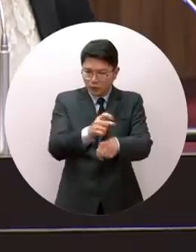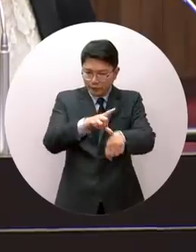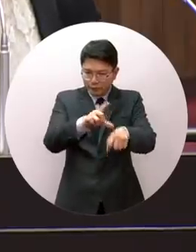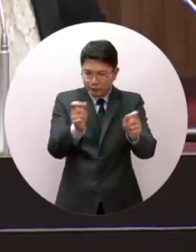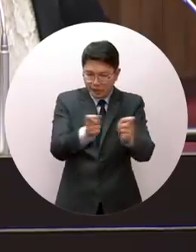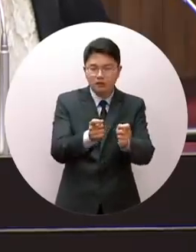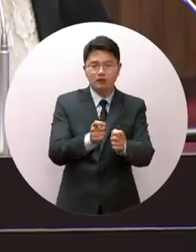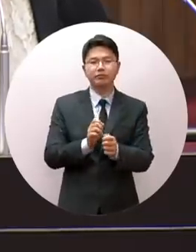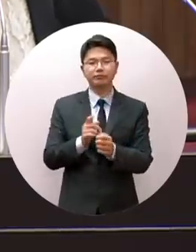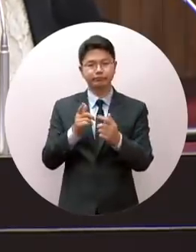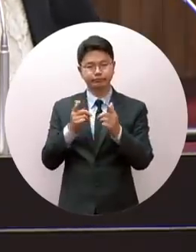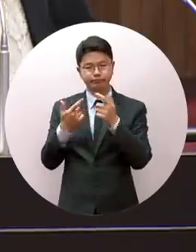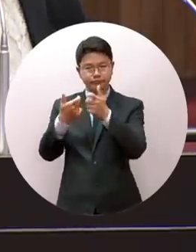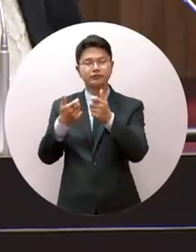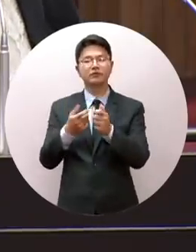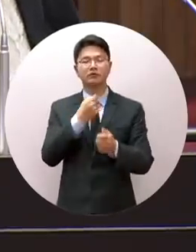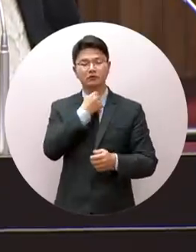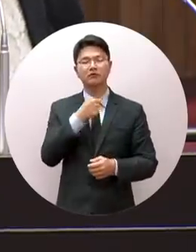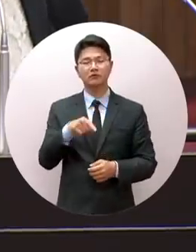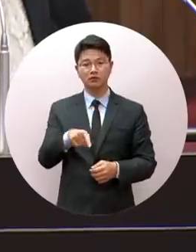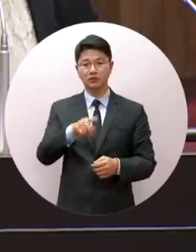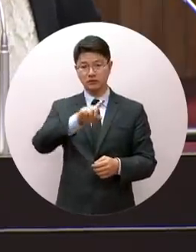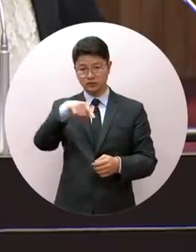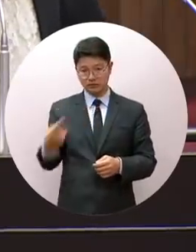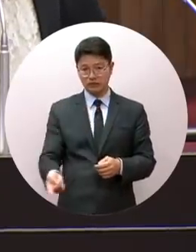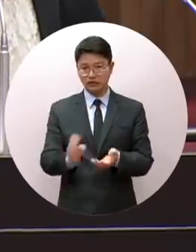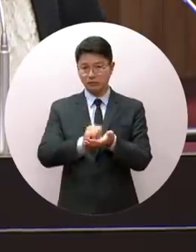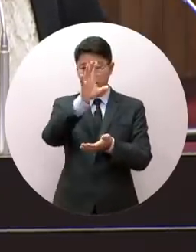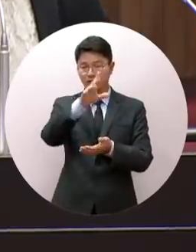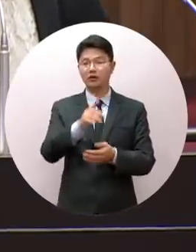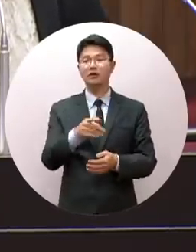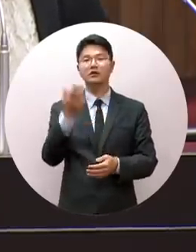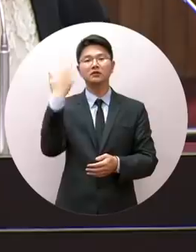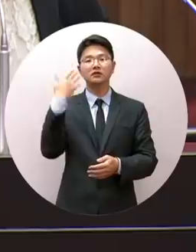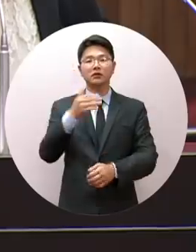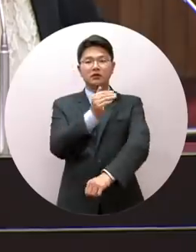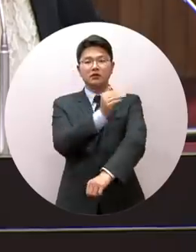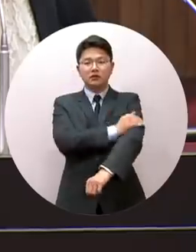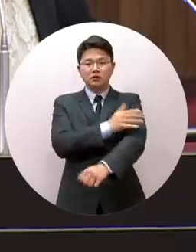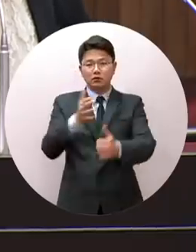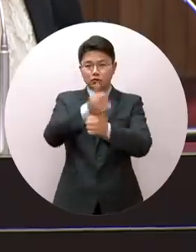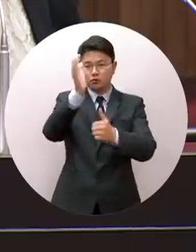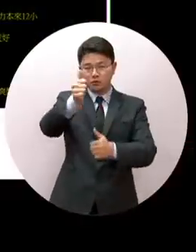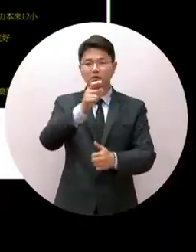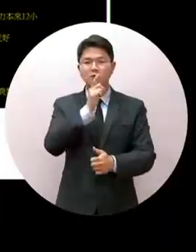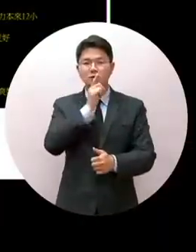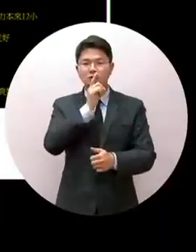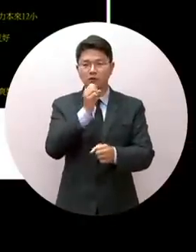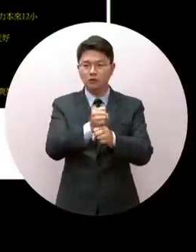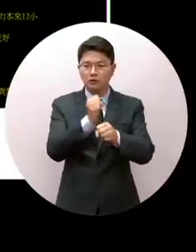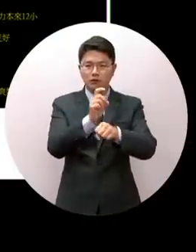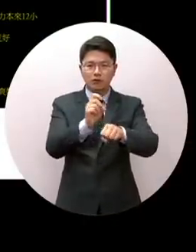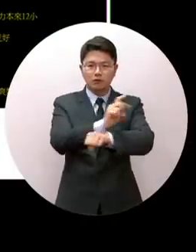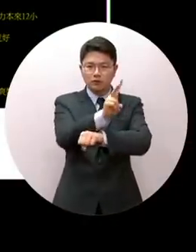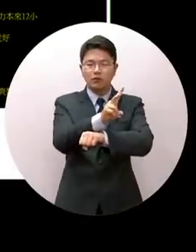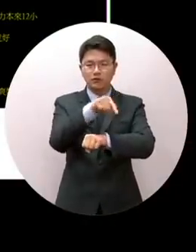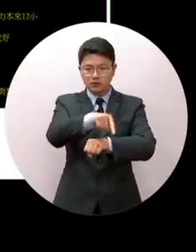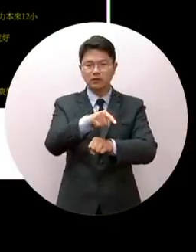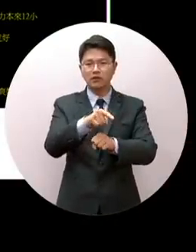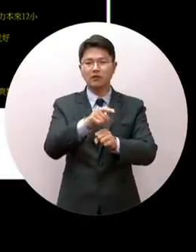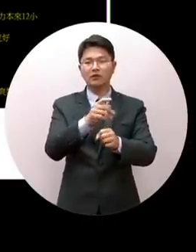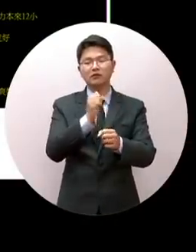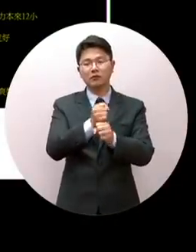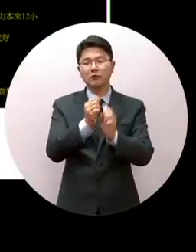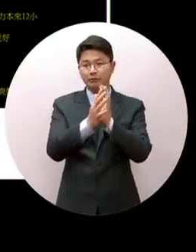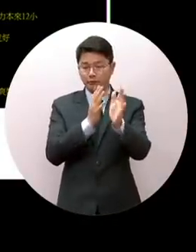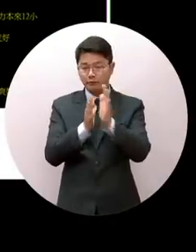章，好，下一章我就要跟您提一下，就是说，我也注意到陈署长宣示说要改变十二个小时的勤务的班表。那就诚